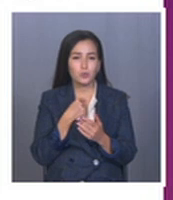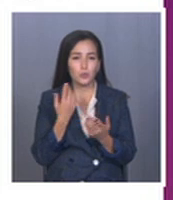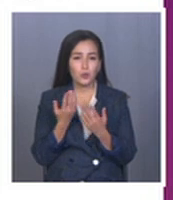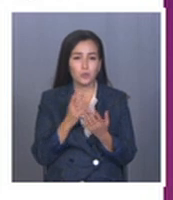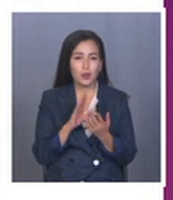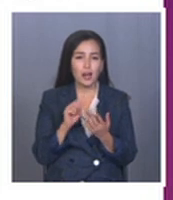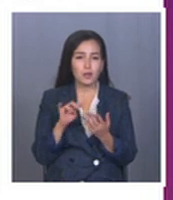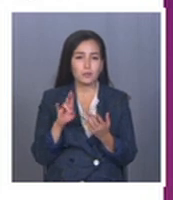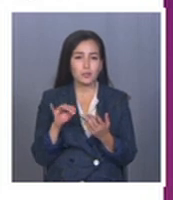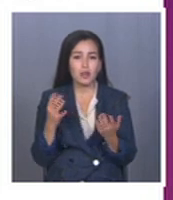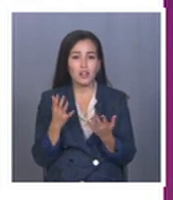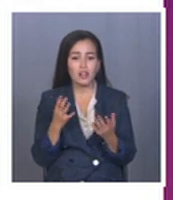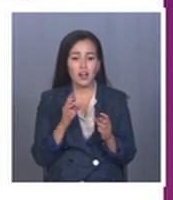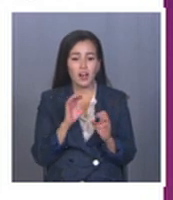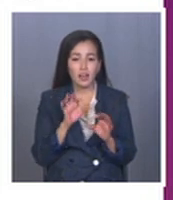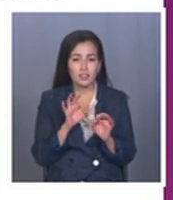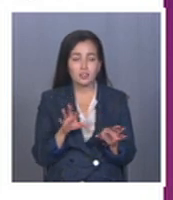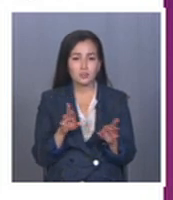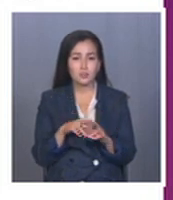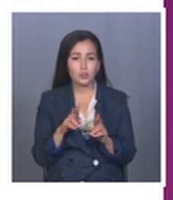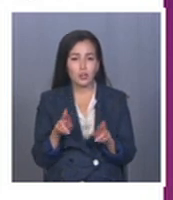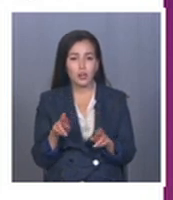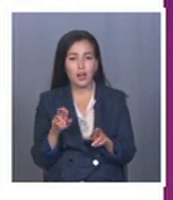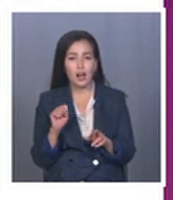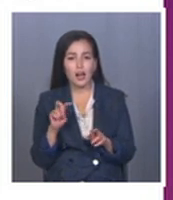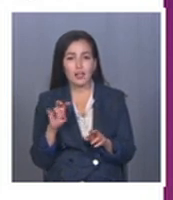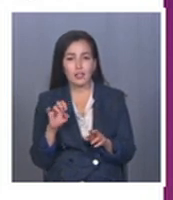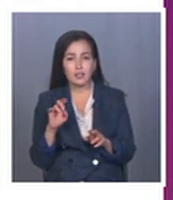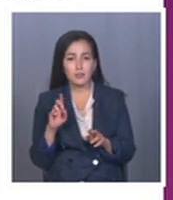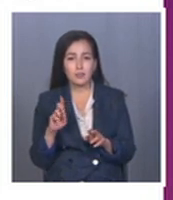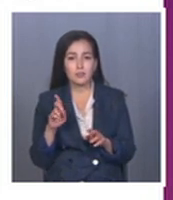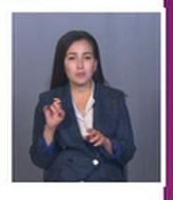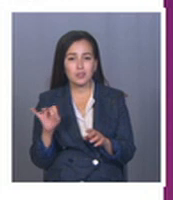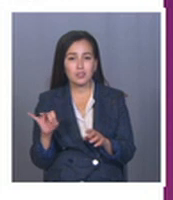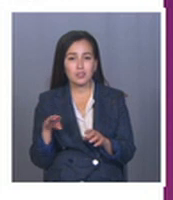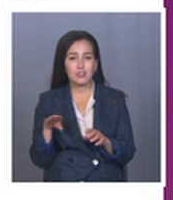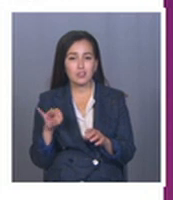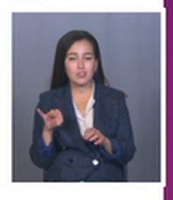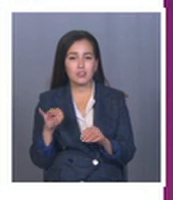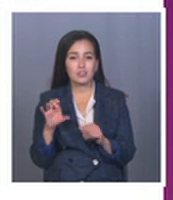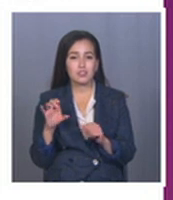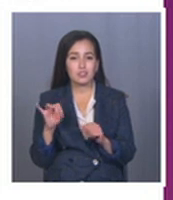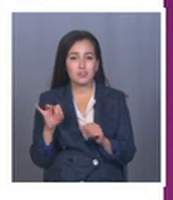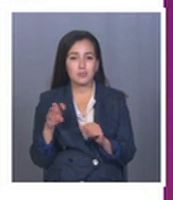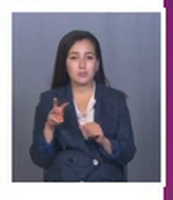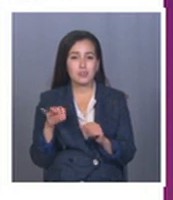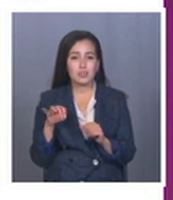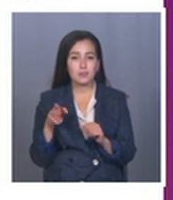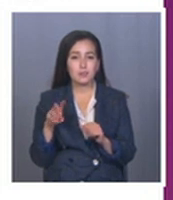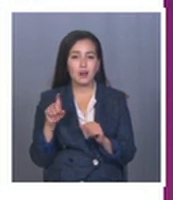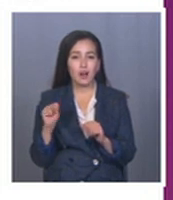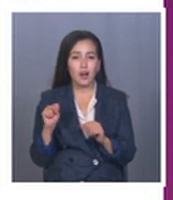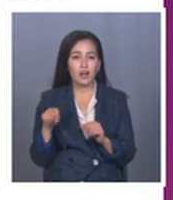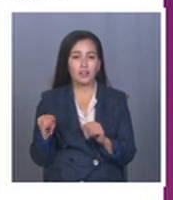әліпбиде қалай аталса, сол атымен әліп би, ди, си, мим, ха,